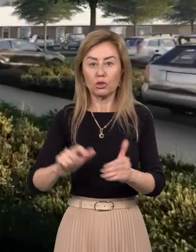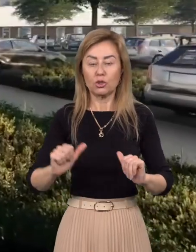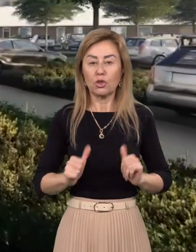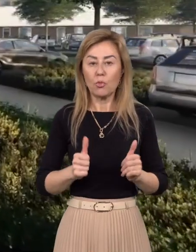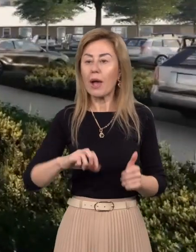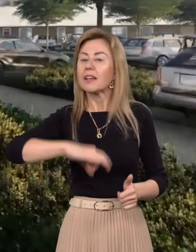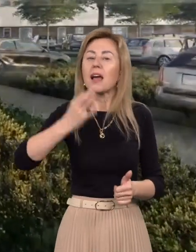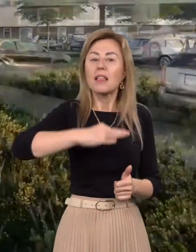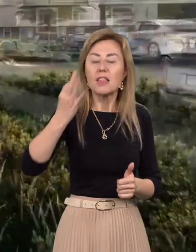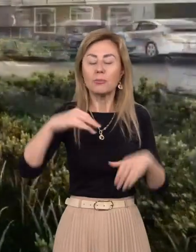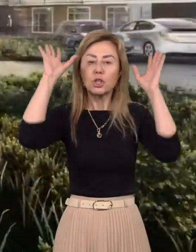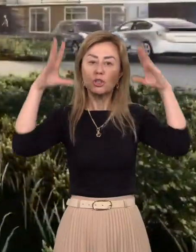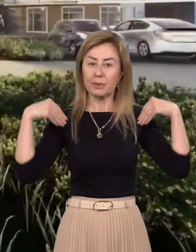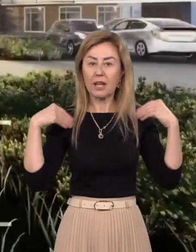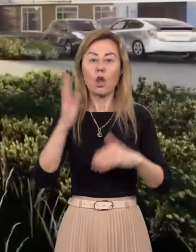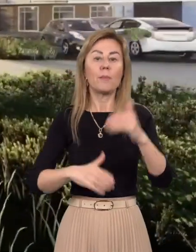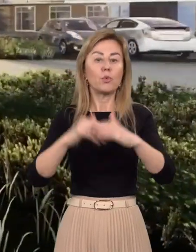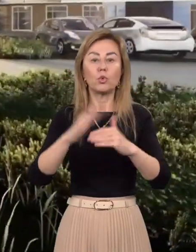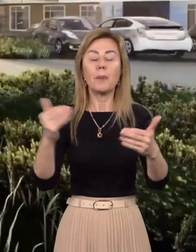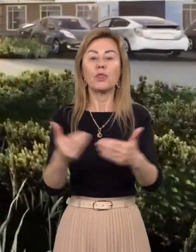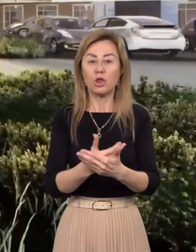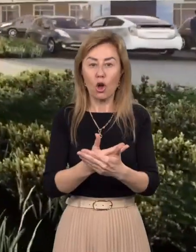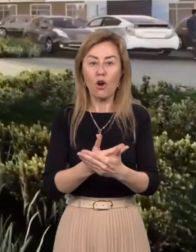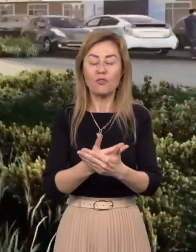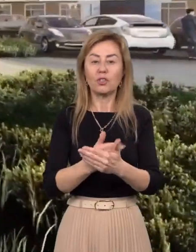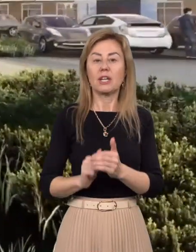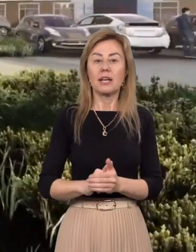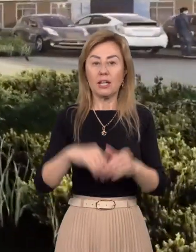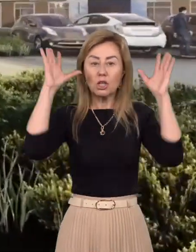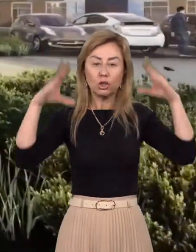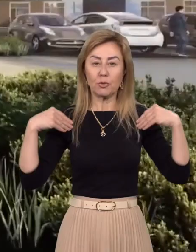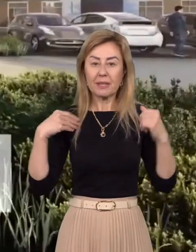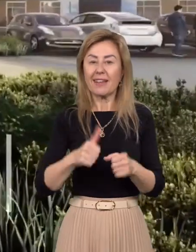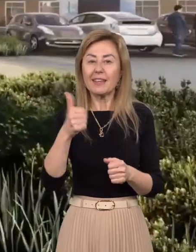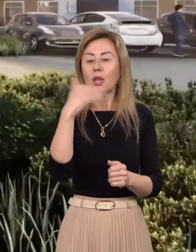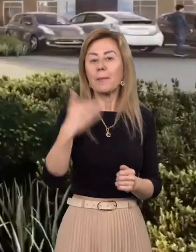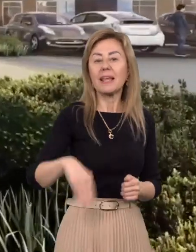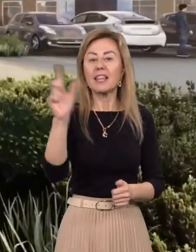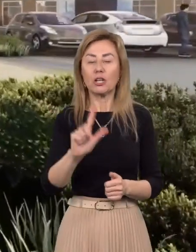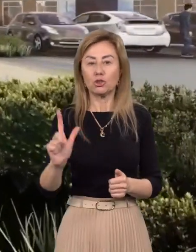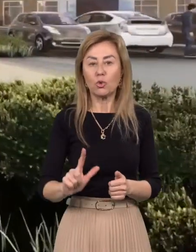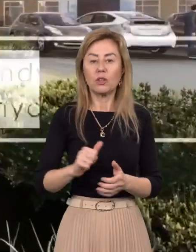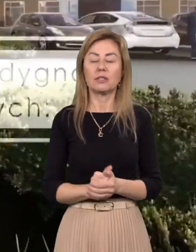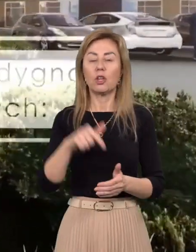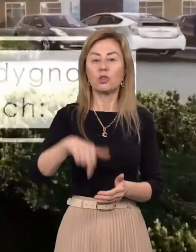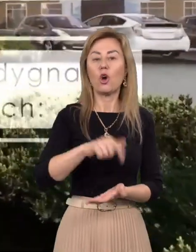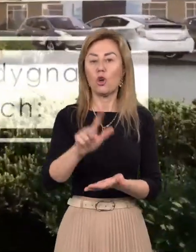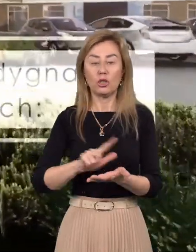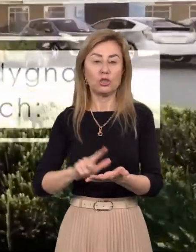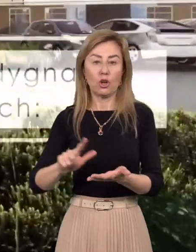wyposażenie szpitali. Budujemy nowy szpital onkologiczny za ponad 1 miliard złotych. Na Dolnym